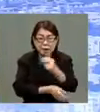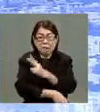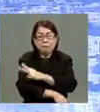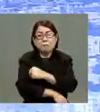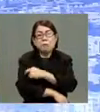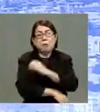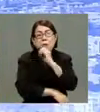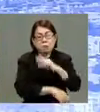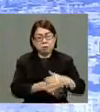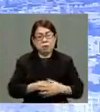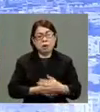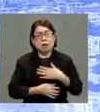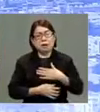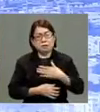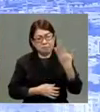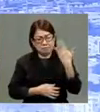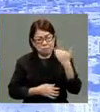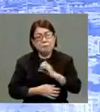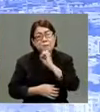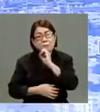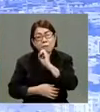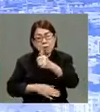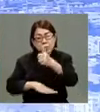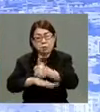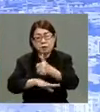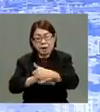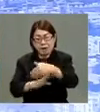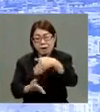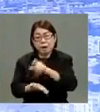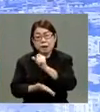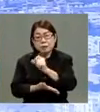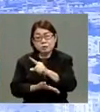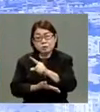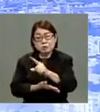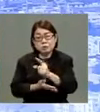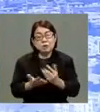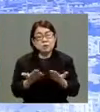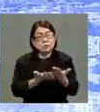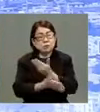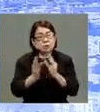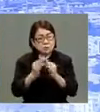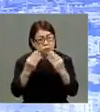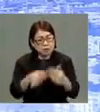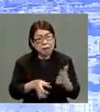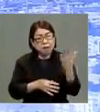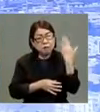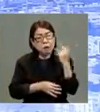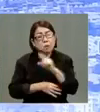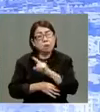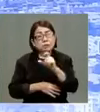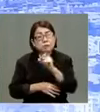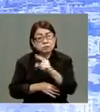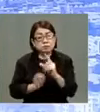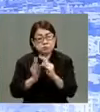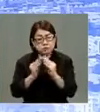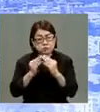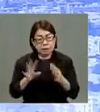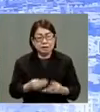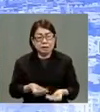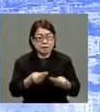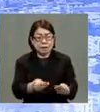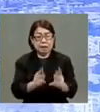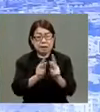อย่างที่เคยได้นำเรียนท่านผอ.สบค.นะครับได้มีการประชุมเมื่อวันศุกร์ที่ผ่านมาก็ได้มอบให้ทางคณะ